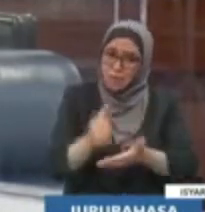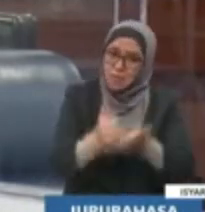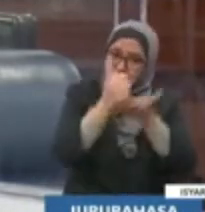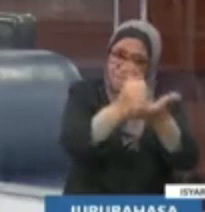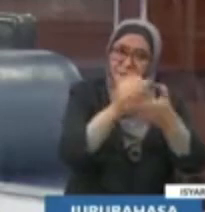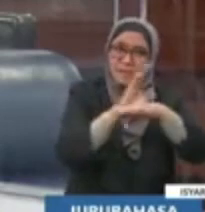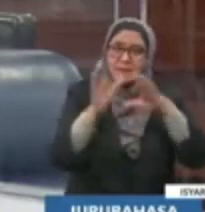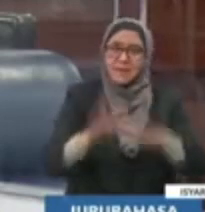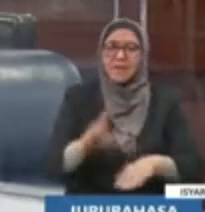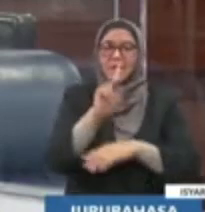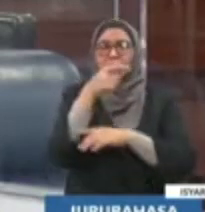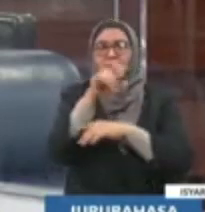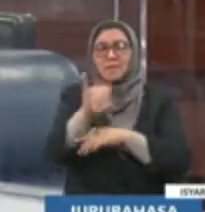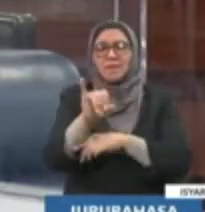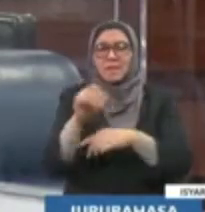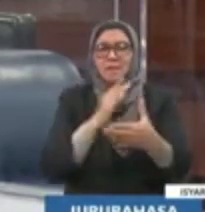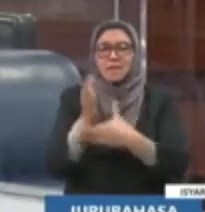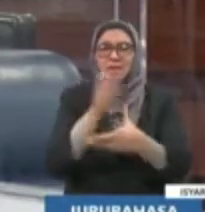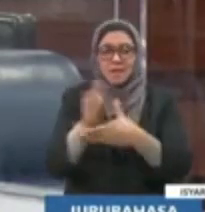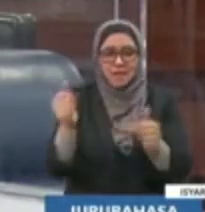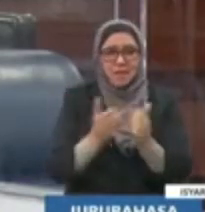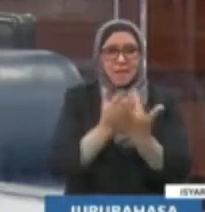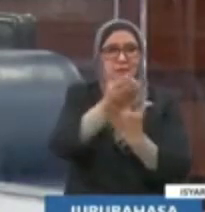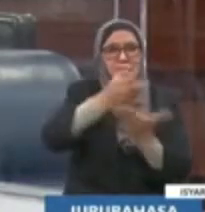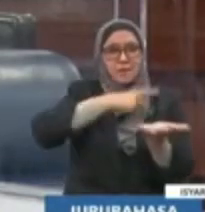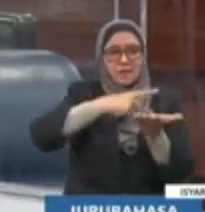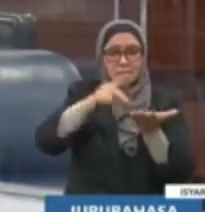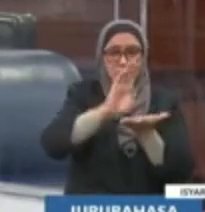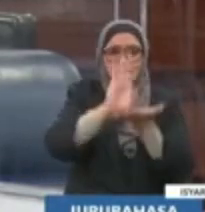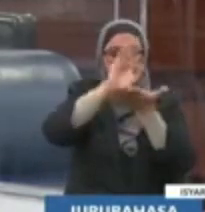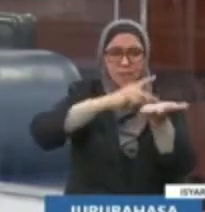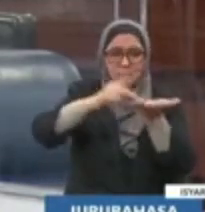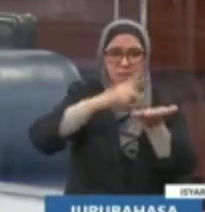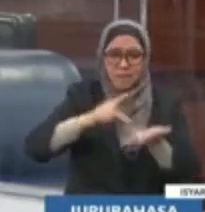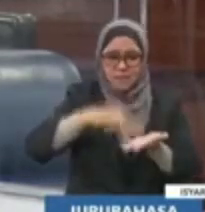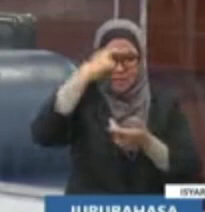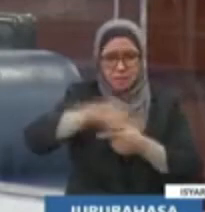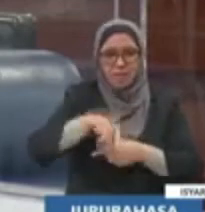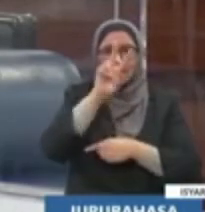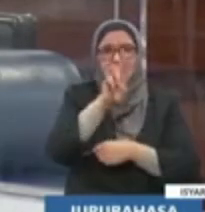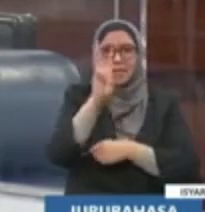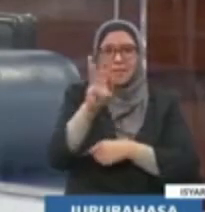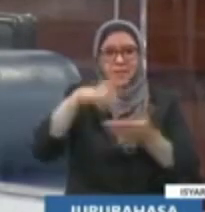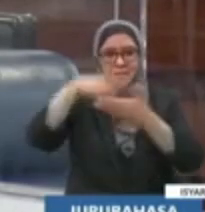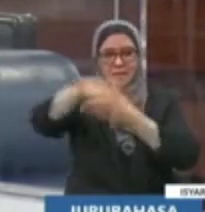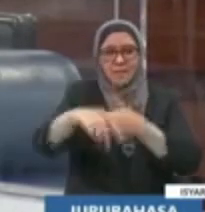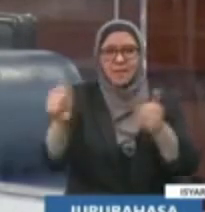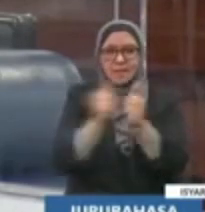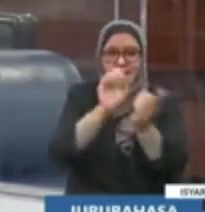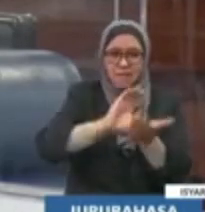koperasi terjejas melalui bantuan pembiayaan di mana sebanyak 26 program dengan peruntukan